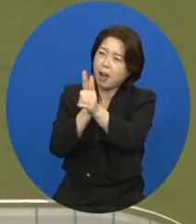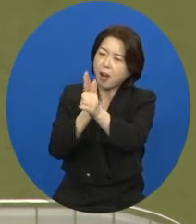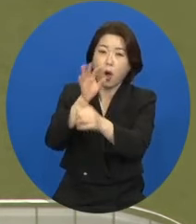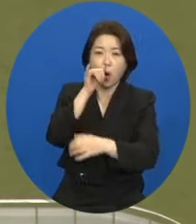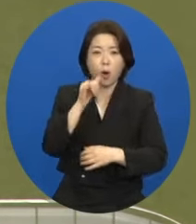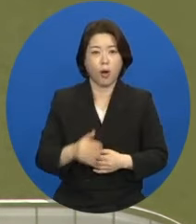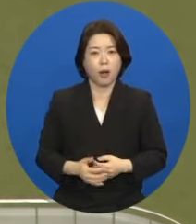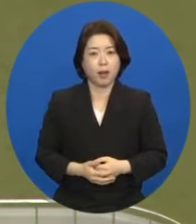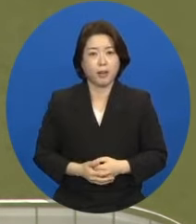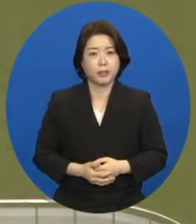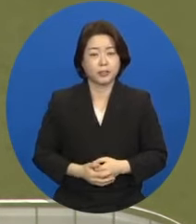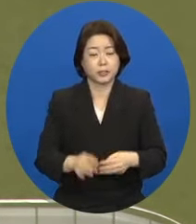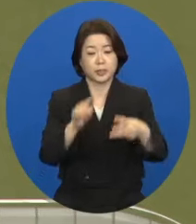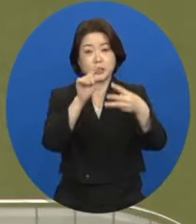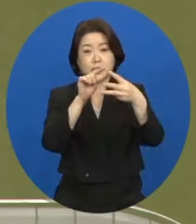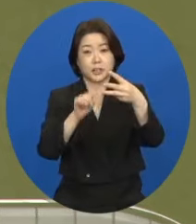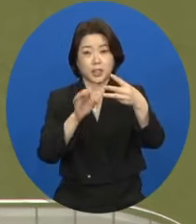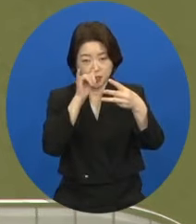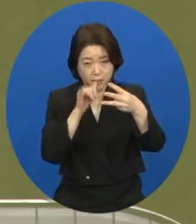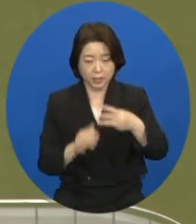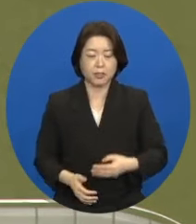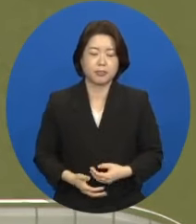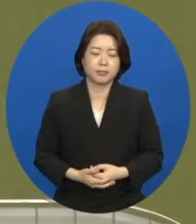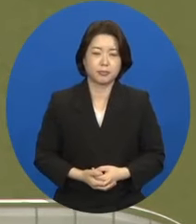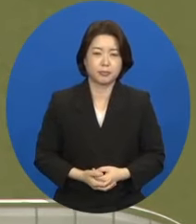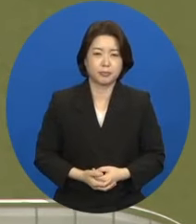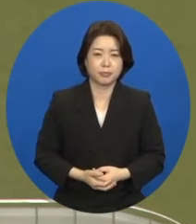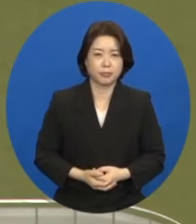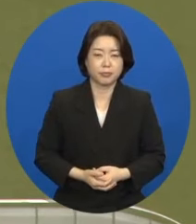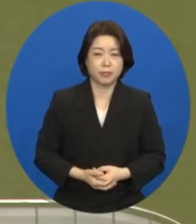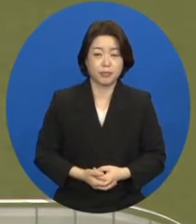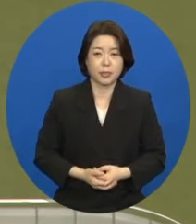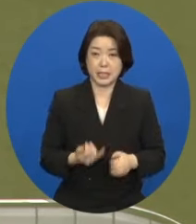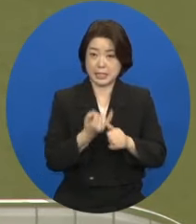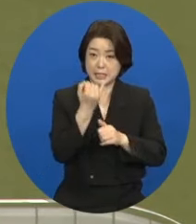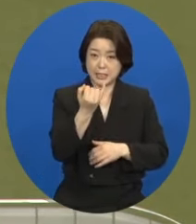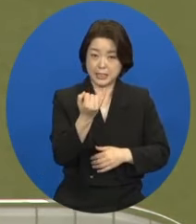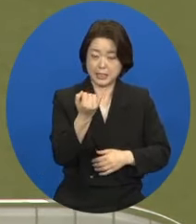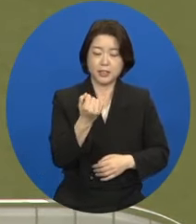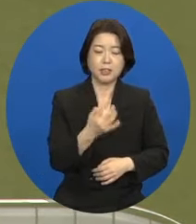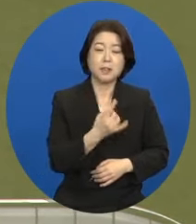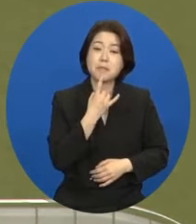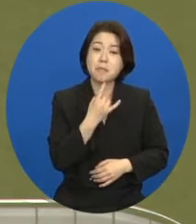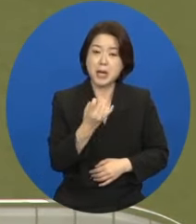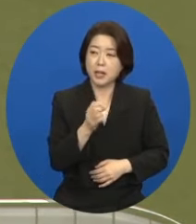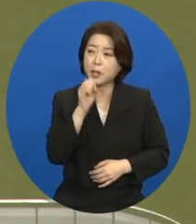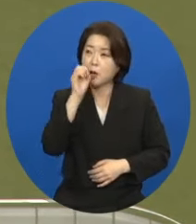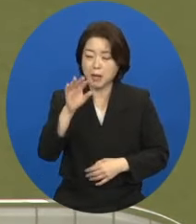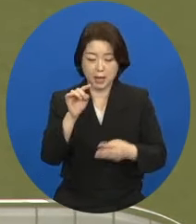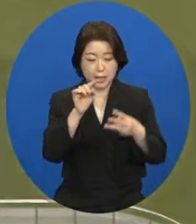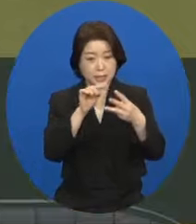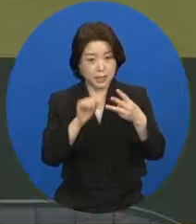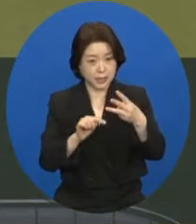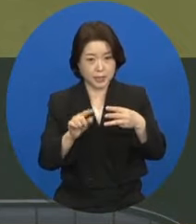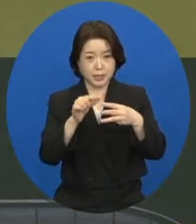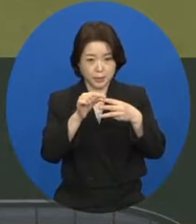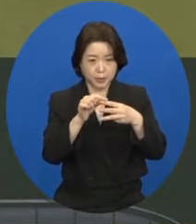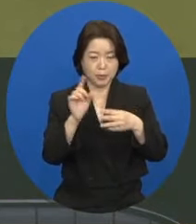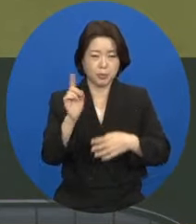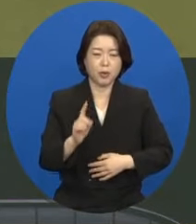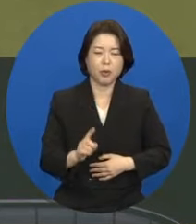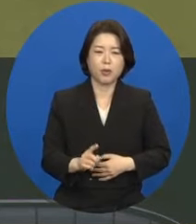세 가지 핵심 내용이 있습니다. 세 가지. 첫 번째,